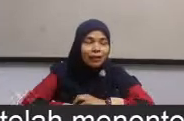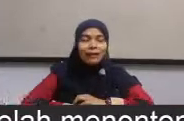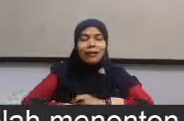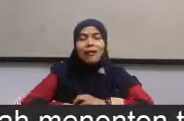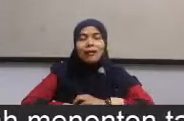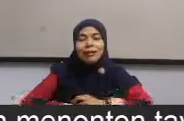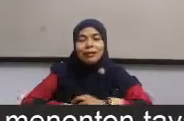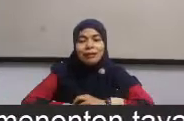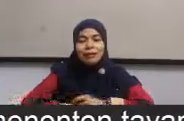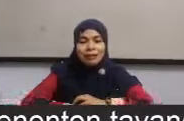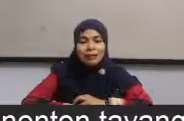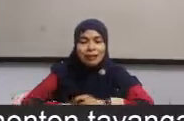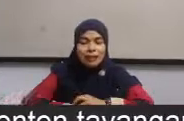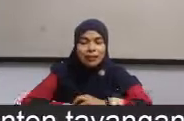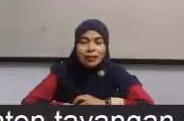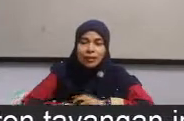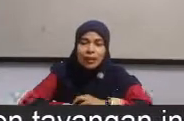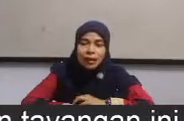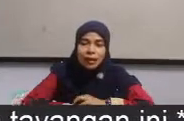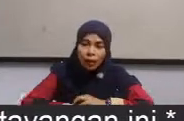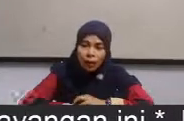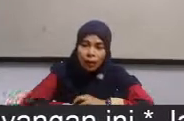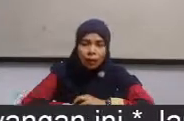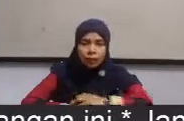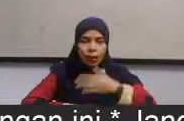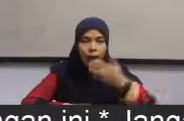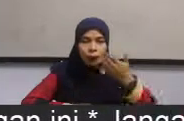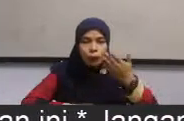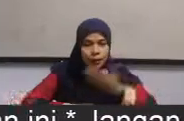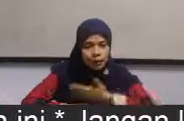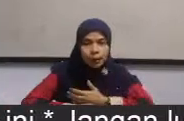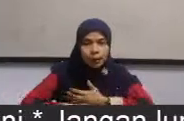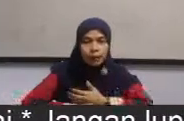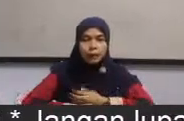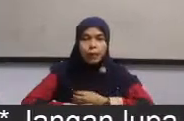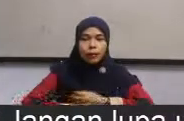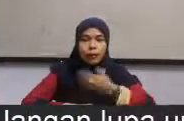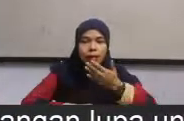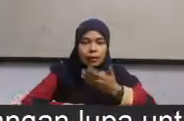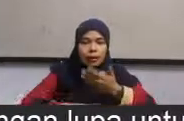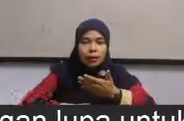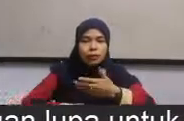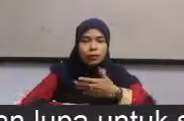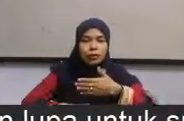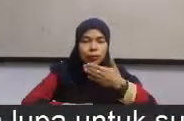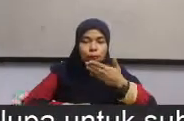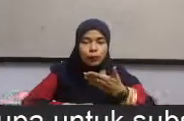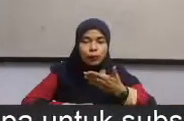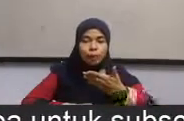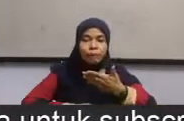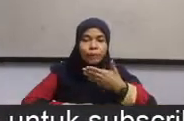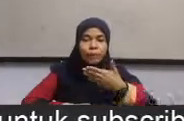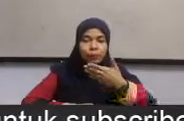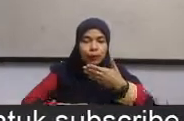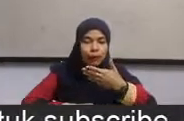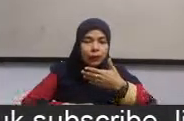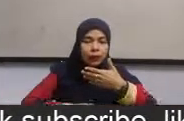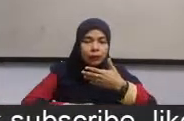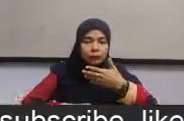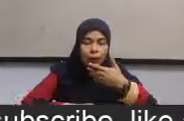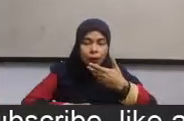nah Oh ya Jadi kalian juga ketika kamu baca informasi atau sesuatu